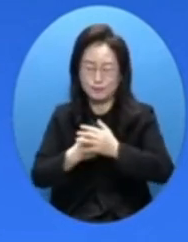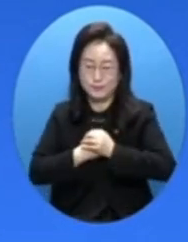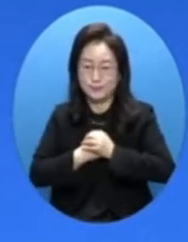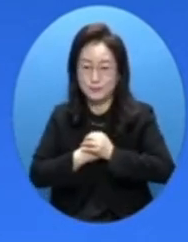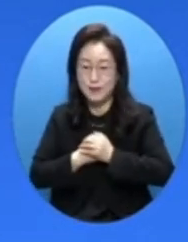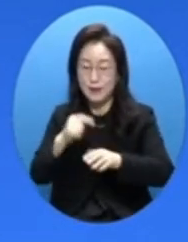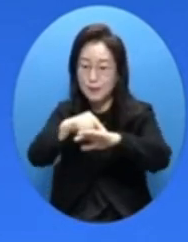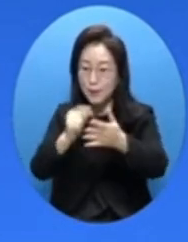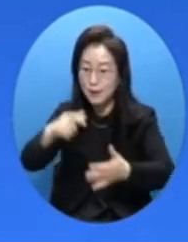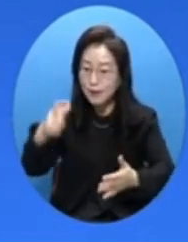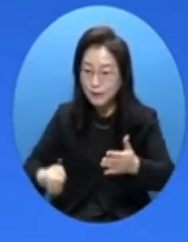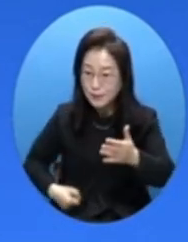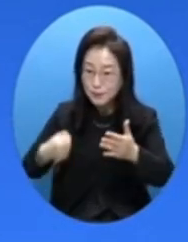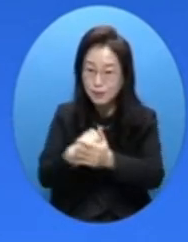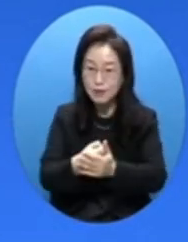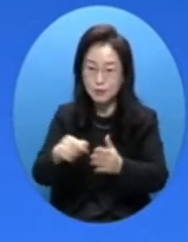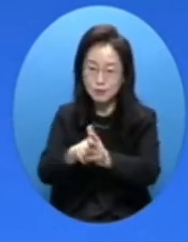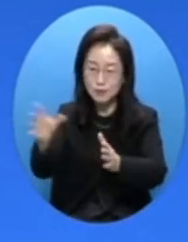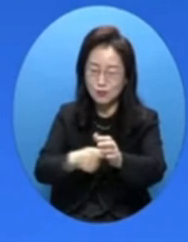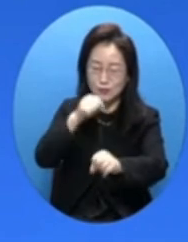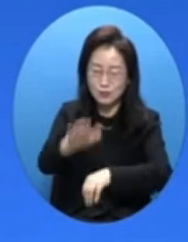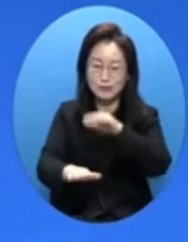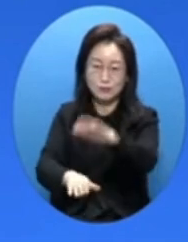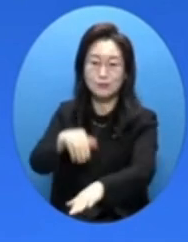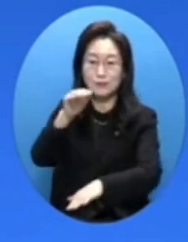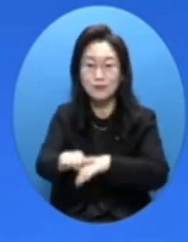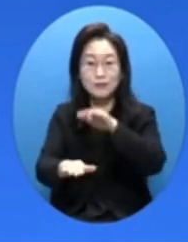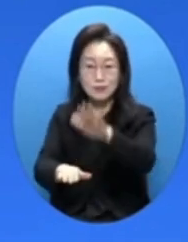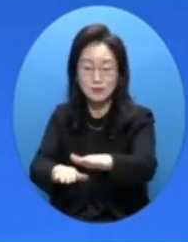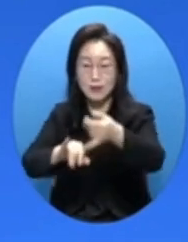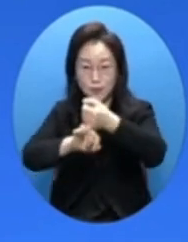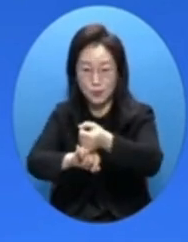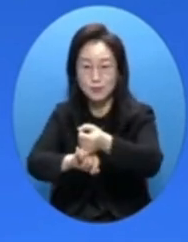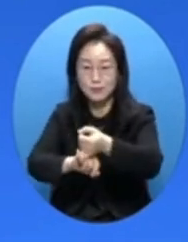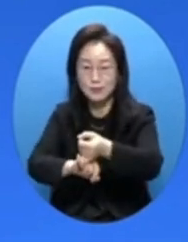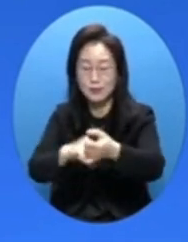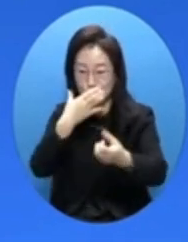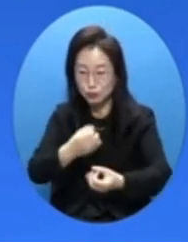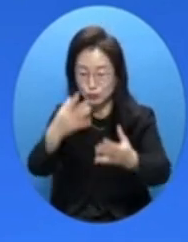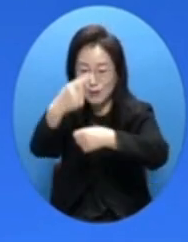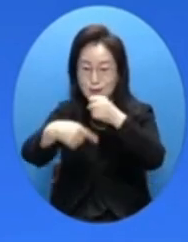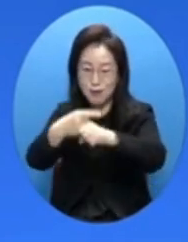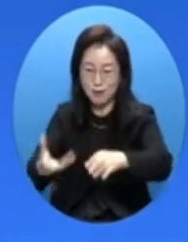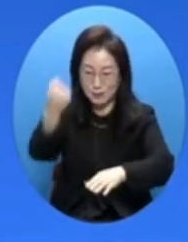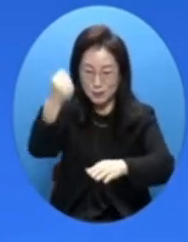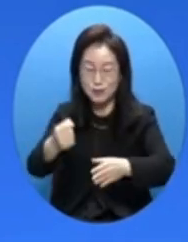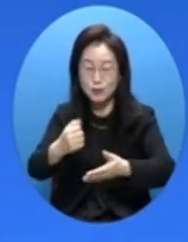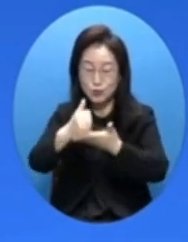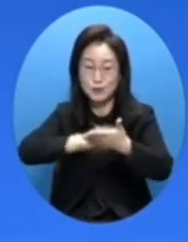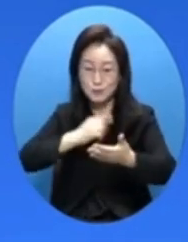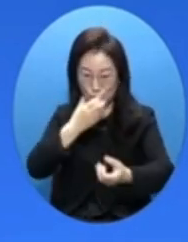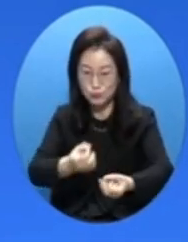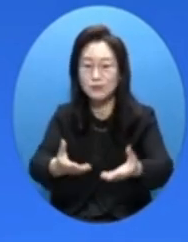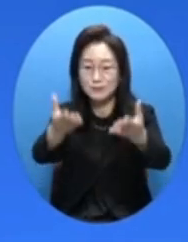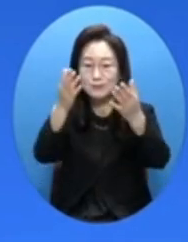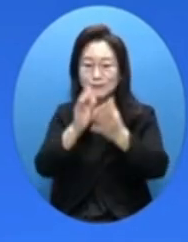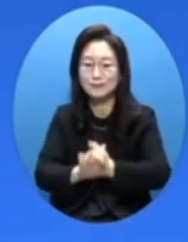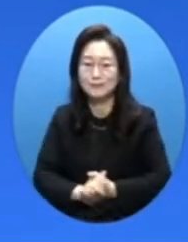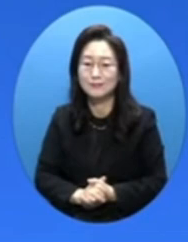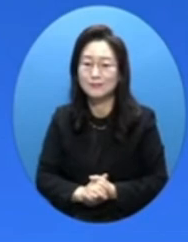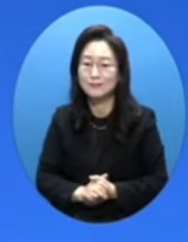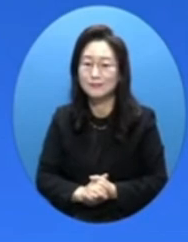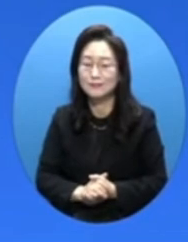마음을 강하게 하고 담대해서 믿음으로 전진 또 전진 또 전진해 나가는 축복의 하나가 되시기를 주님의 이름으로 축원합니다.